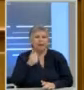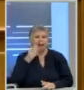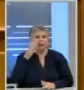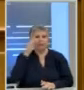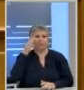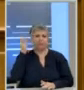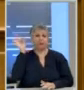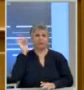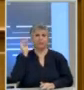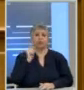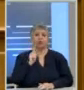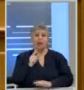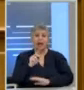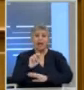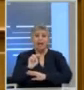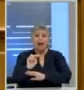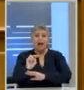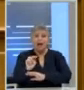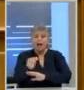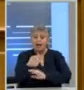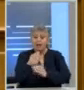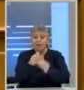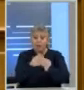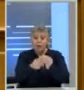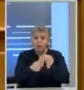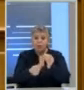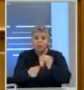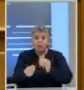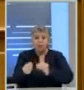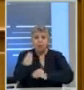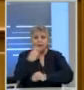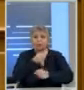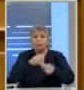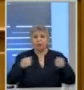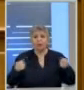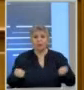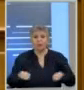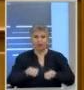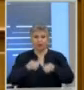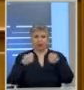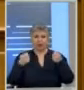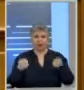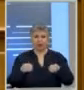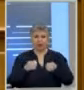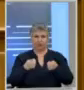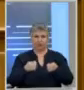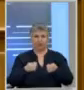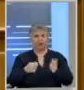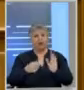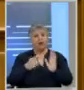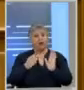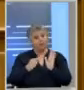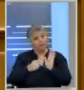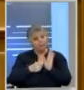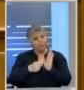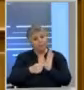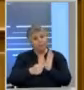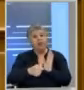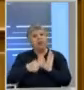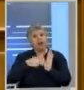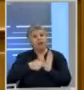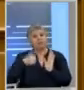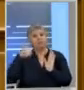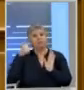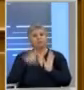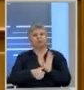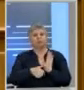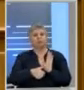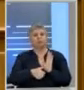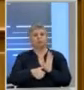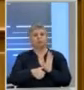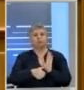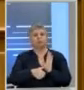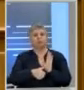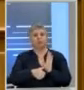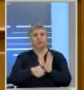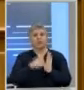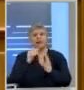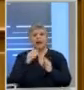όσα προβλέπει η συμφωνία και πολύ περισσότερο για την περίοδο μετά το τέλος του προγράμματος.